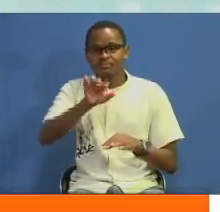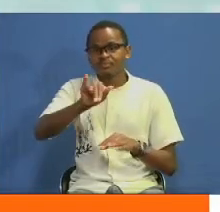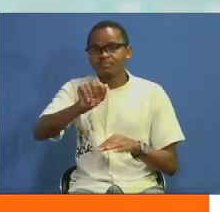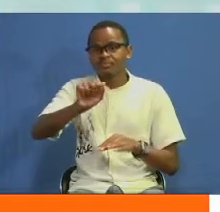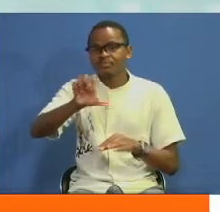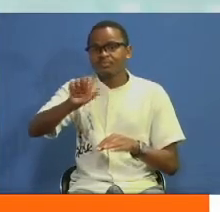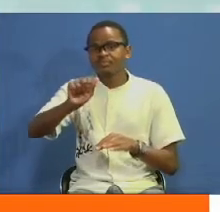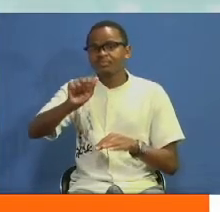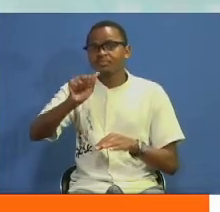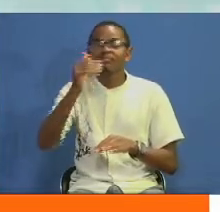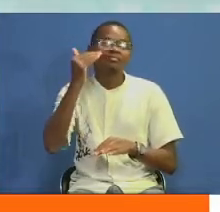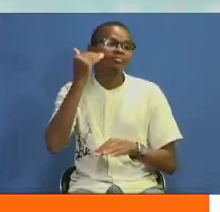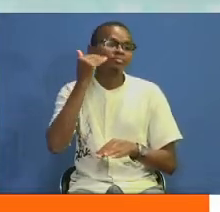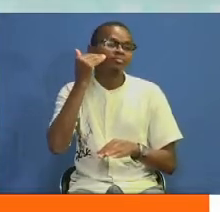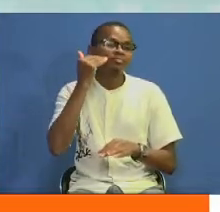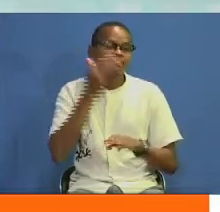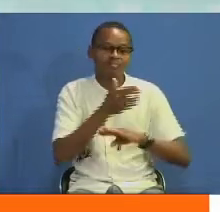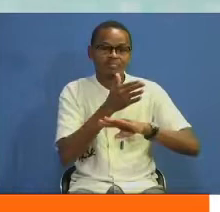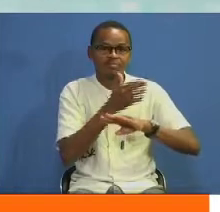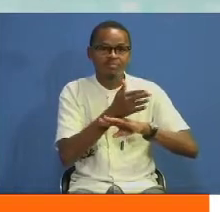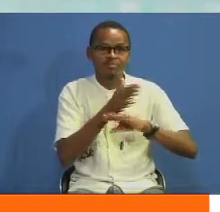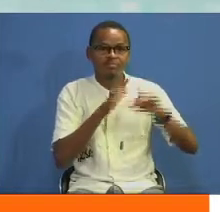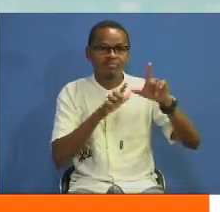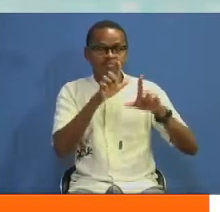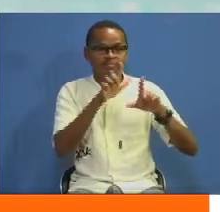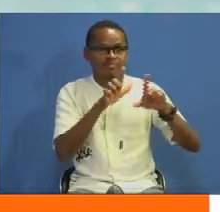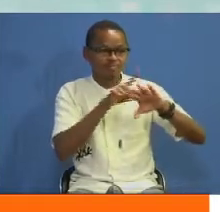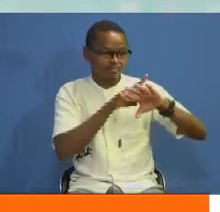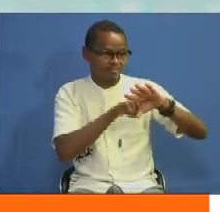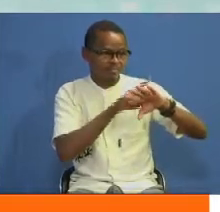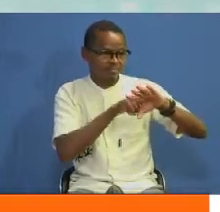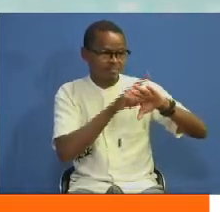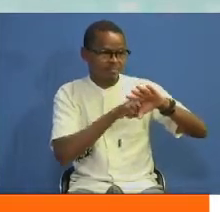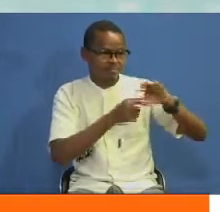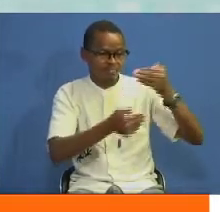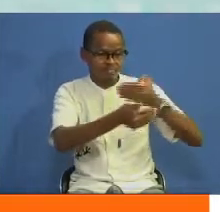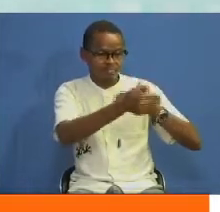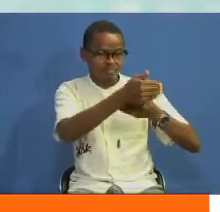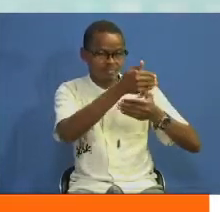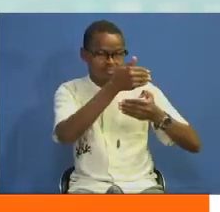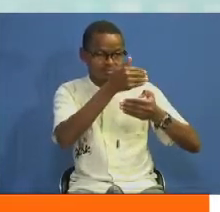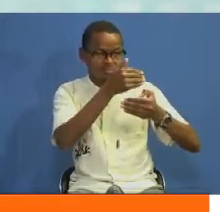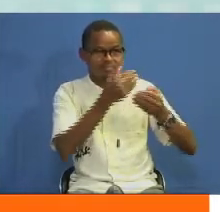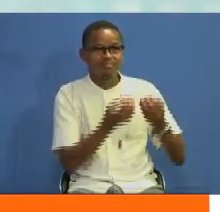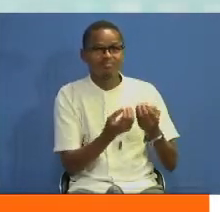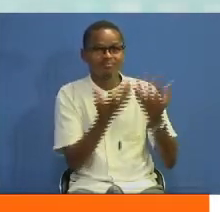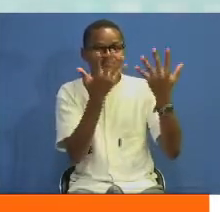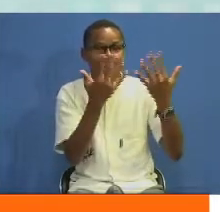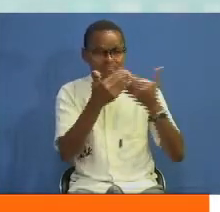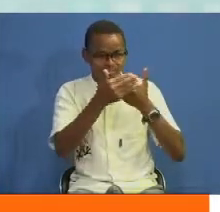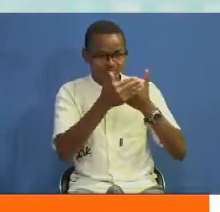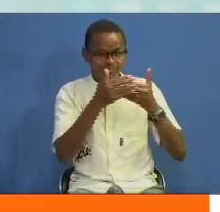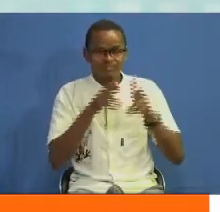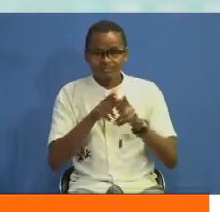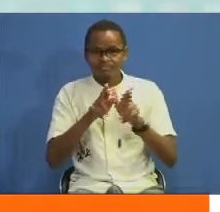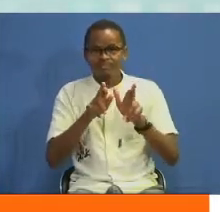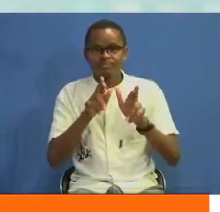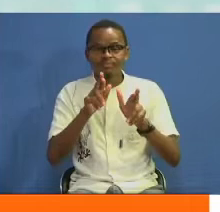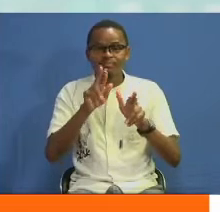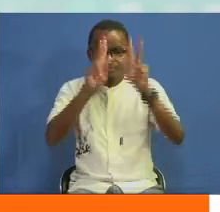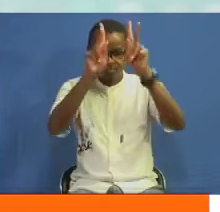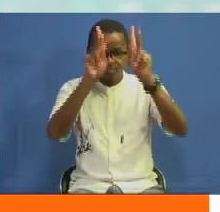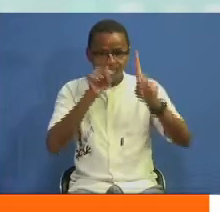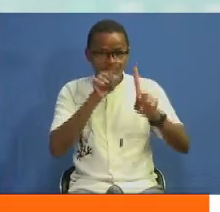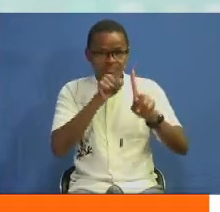katika kaunti ya Siaya baada ya lori la mafuta walimokuwa wakifyonza mafuta lililipuka kando ya barabara ya Kisumu